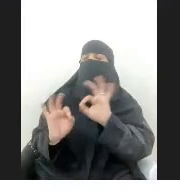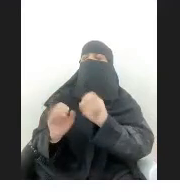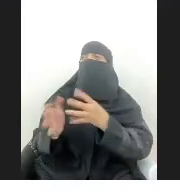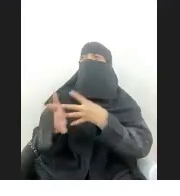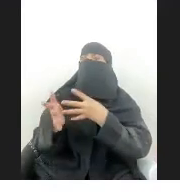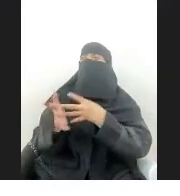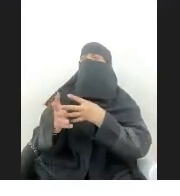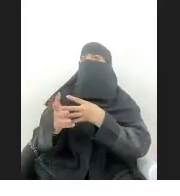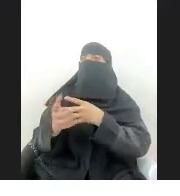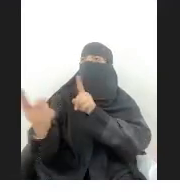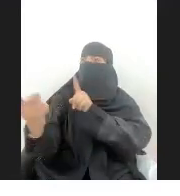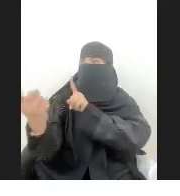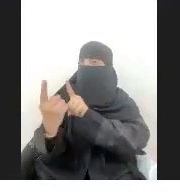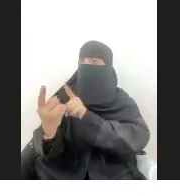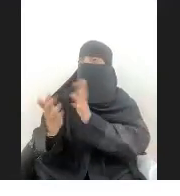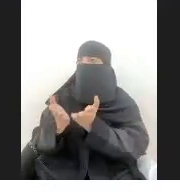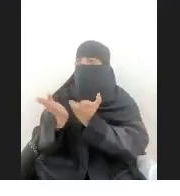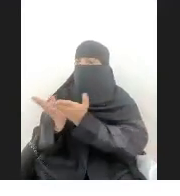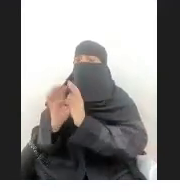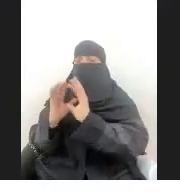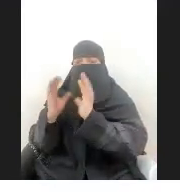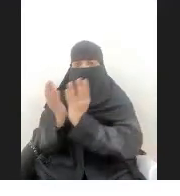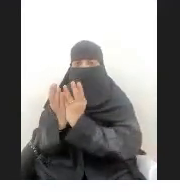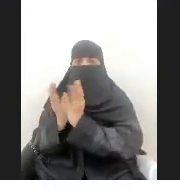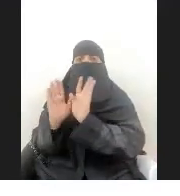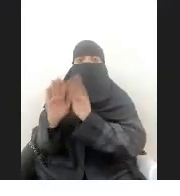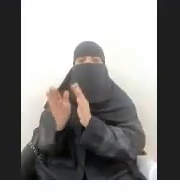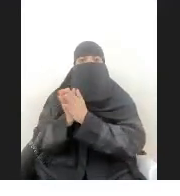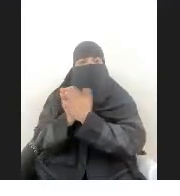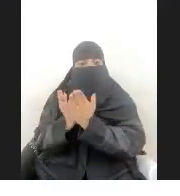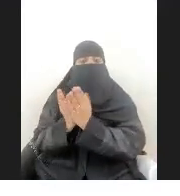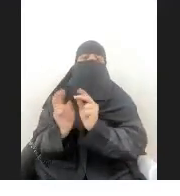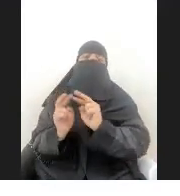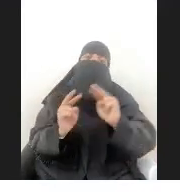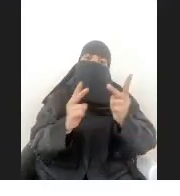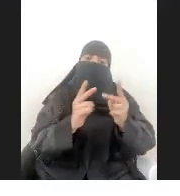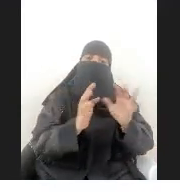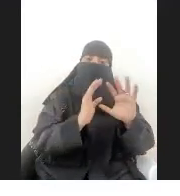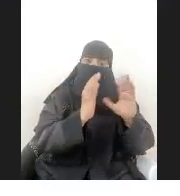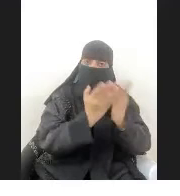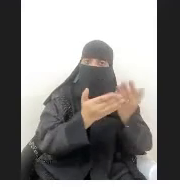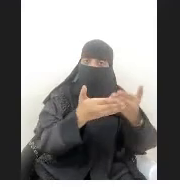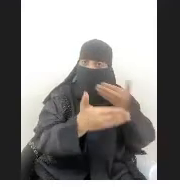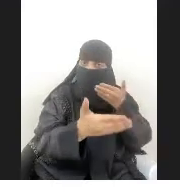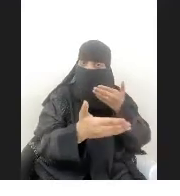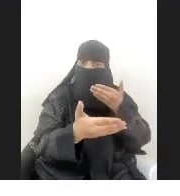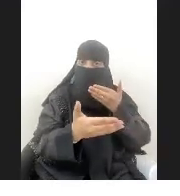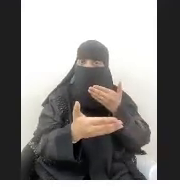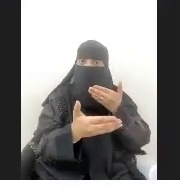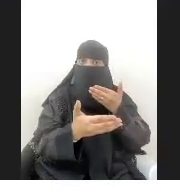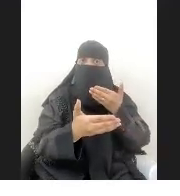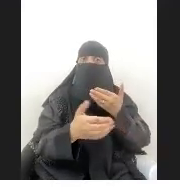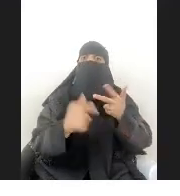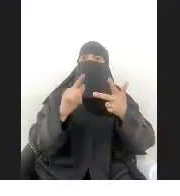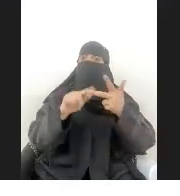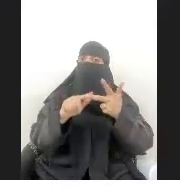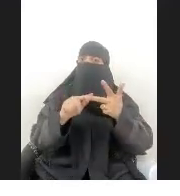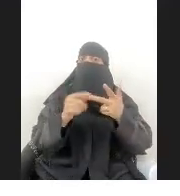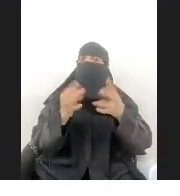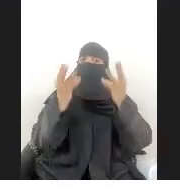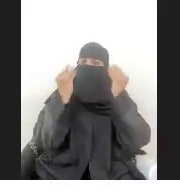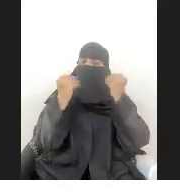وجه لوجه، وتقدم مواد online totally online، وتقدم مواد blended تعلم مدمج، يقول